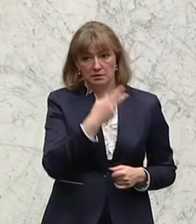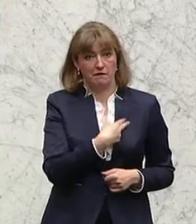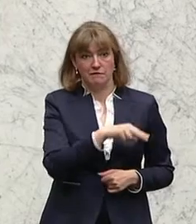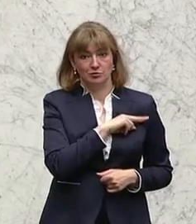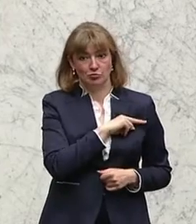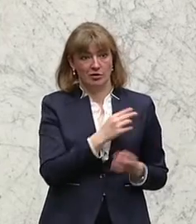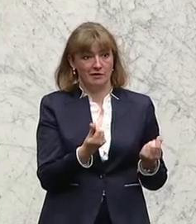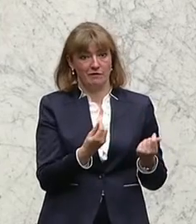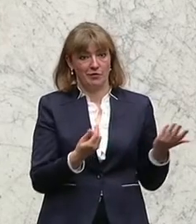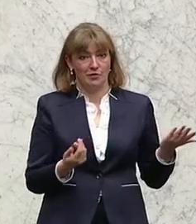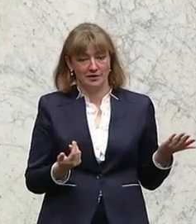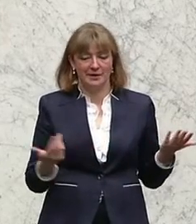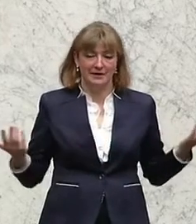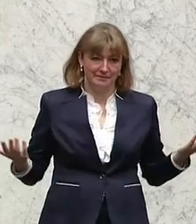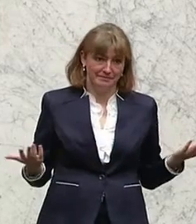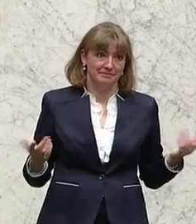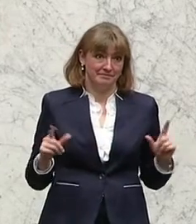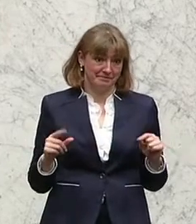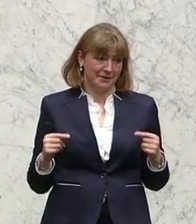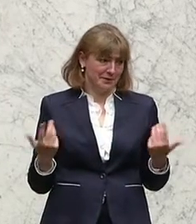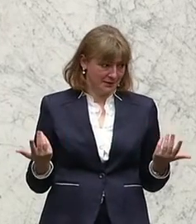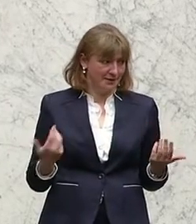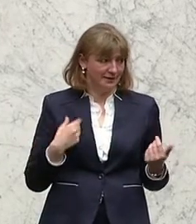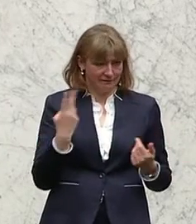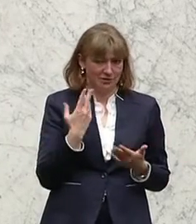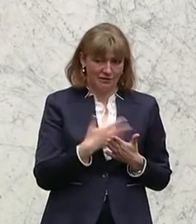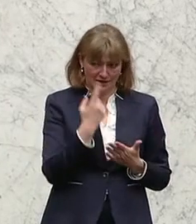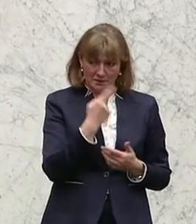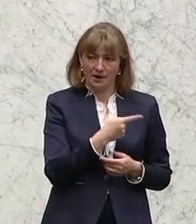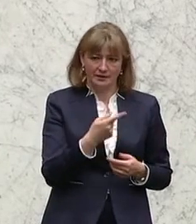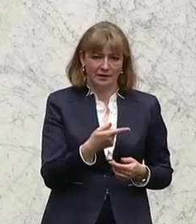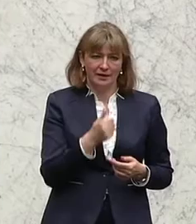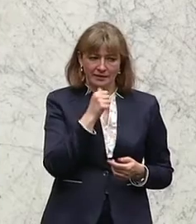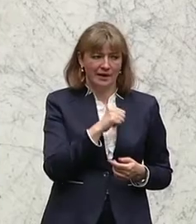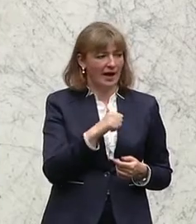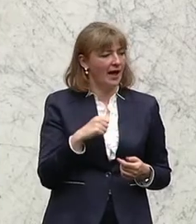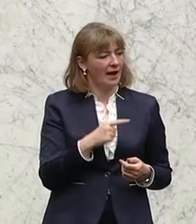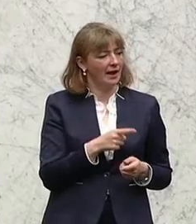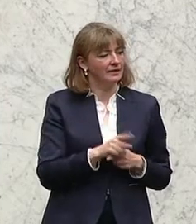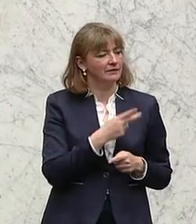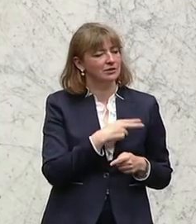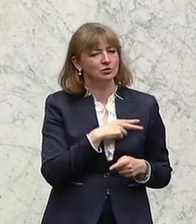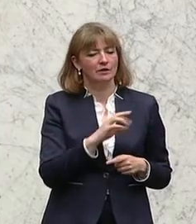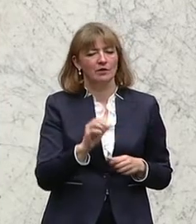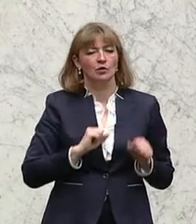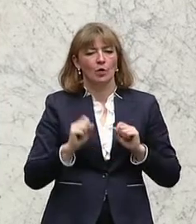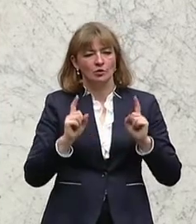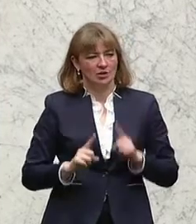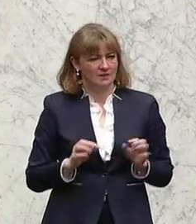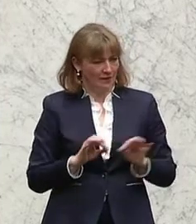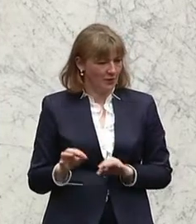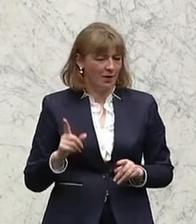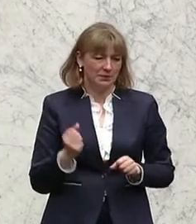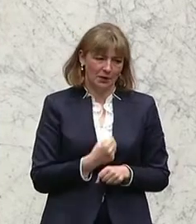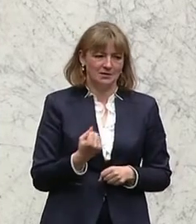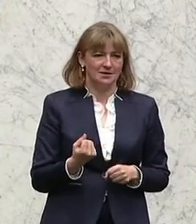fühlt. Jetzt verstehe ich unter Umständen, was er gemeint hat, dass er nicht alleine zuständig für diese Notstandsverordnung ist. Nichtsdestotrotz